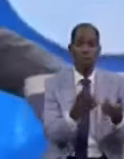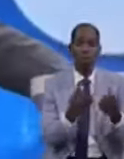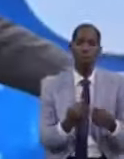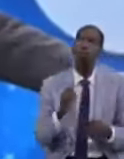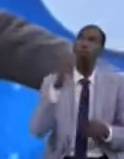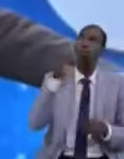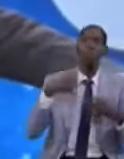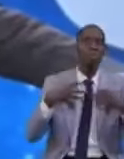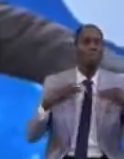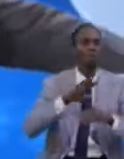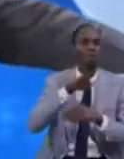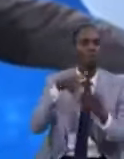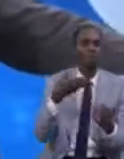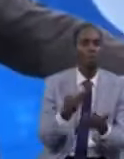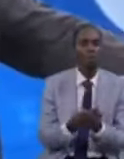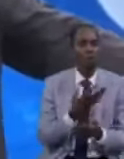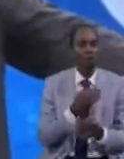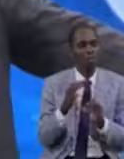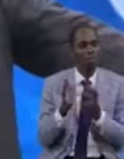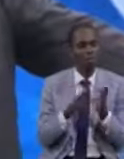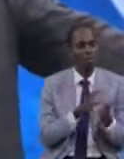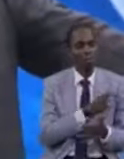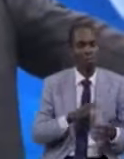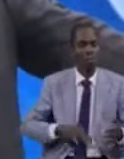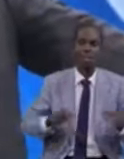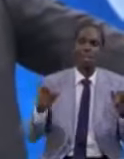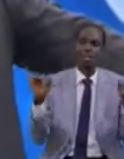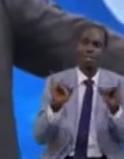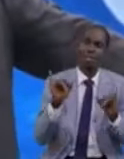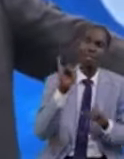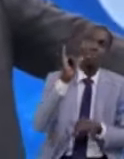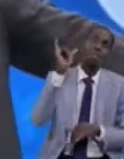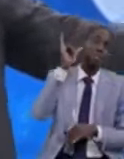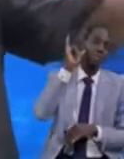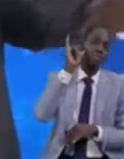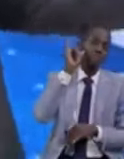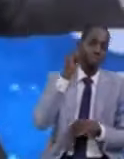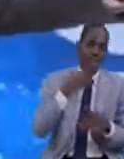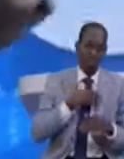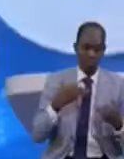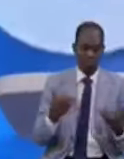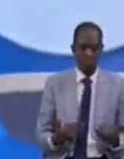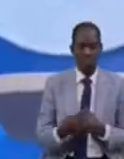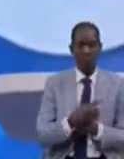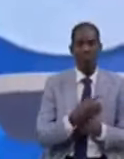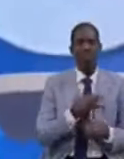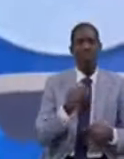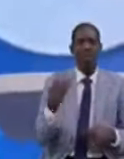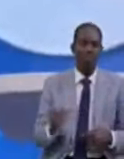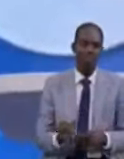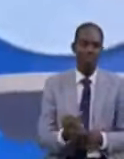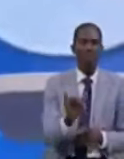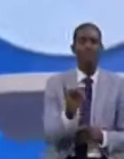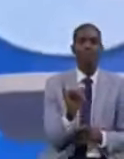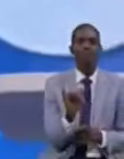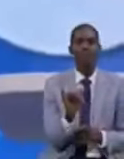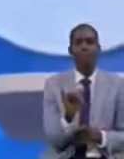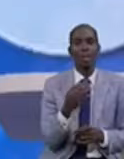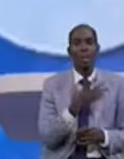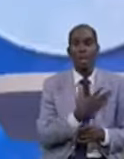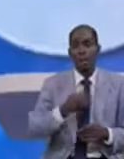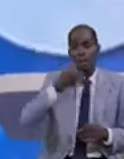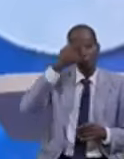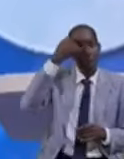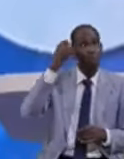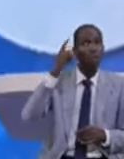et Jésus-Christ c'est le même hier aujourd'hui et éternellement et parce qu'il est